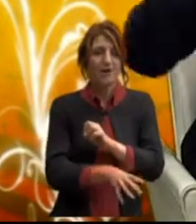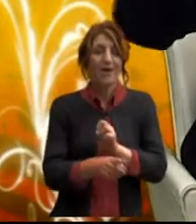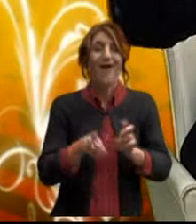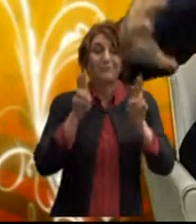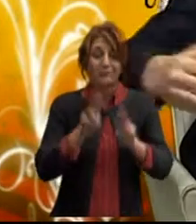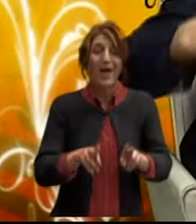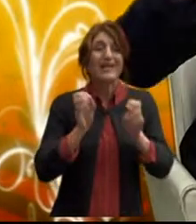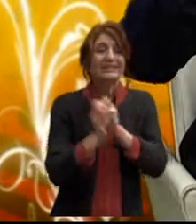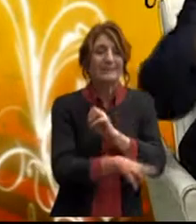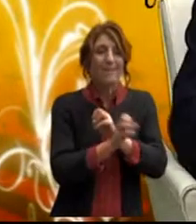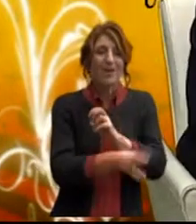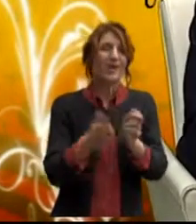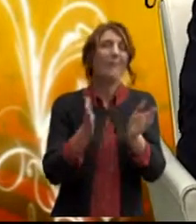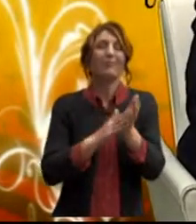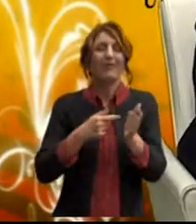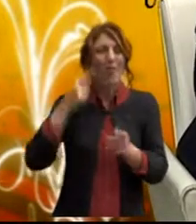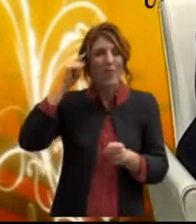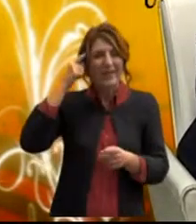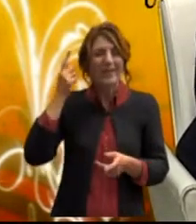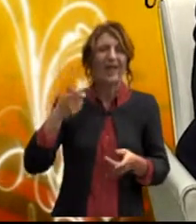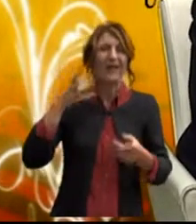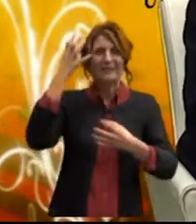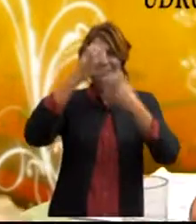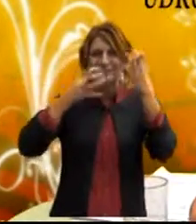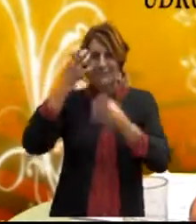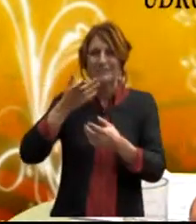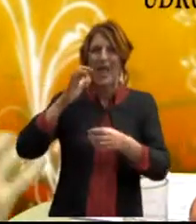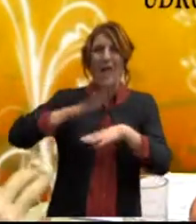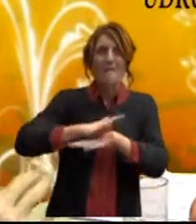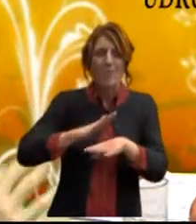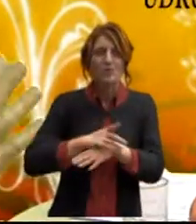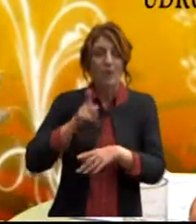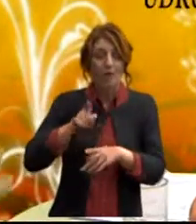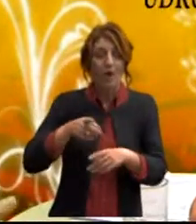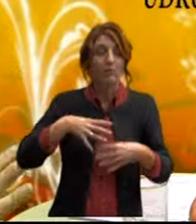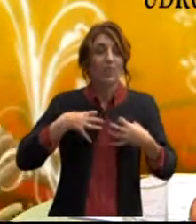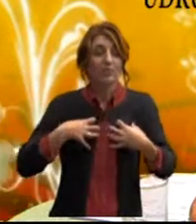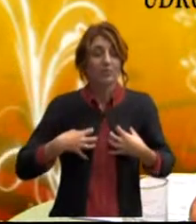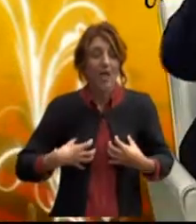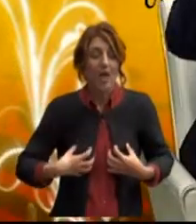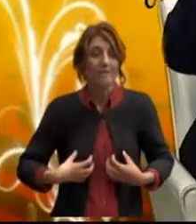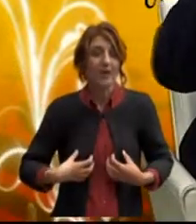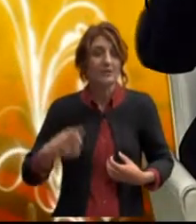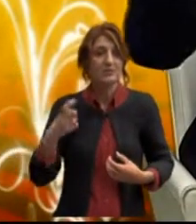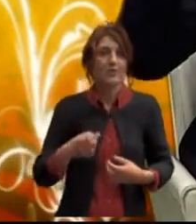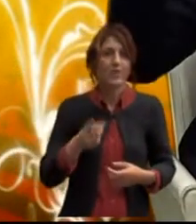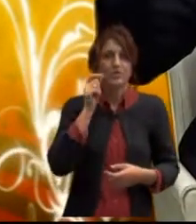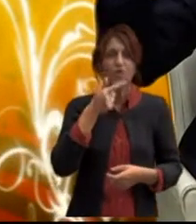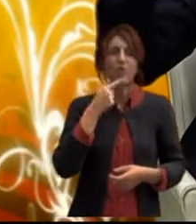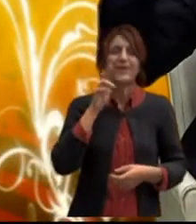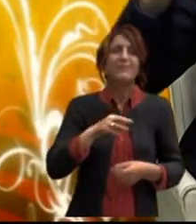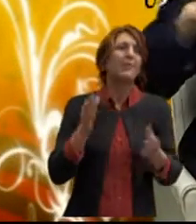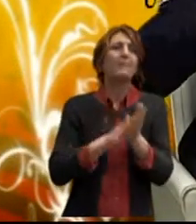smeće od naših ideja, od negativnih emocija, razmišljanja, i depresija vam i dođe često kod ljudi koji su imali neke